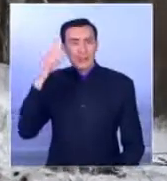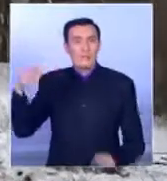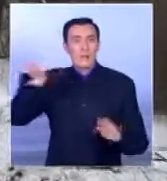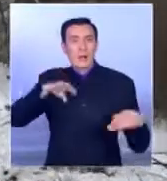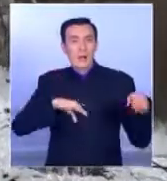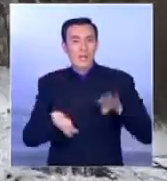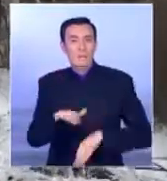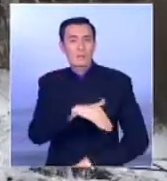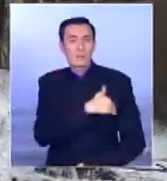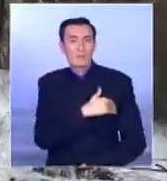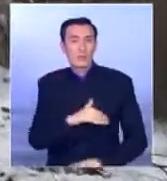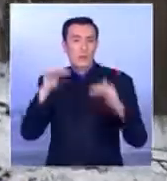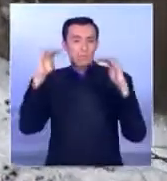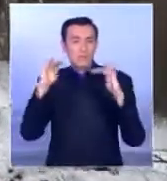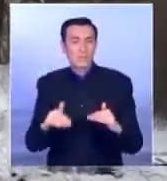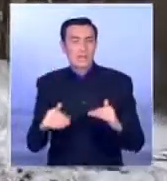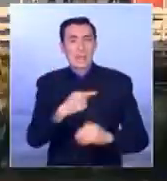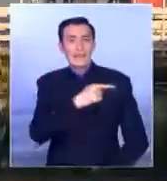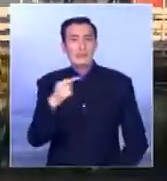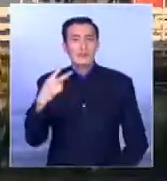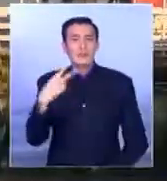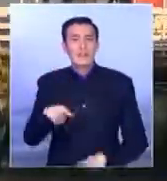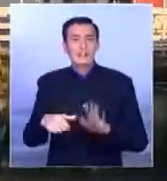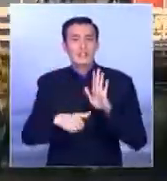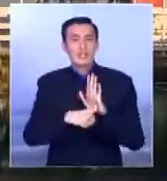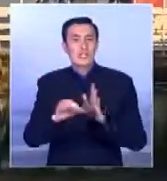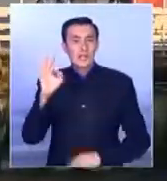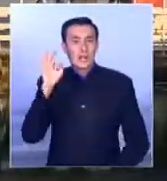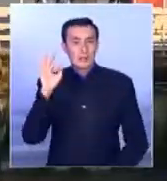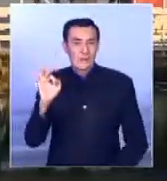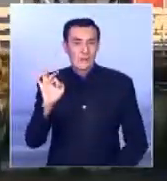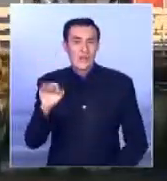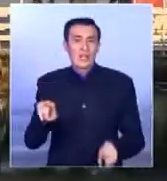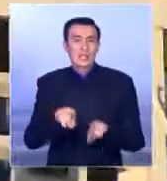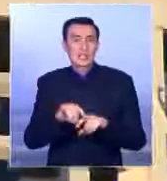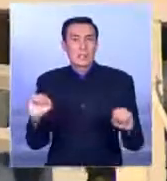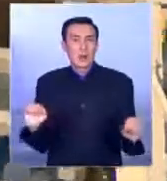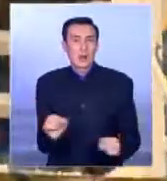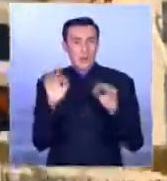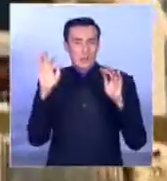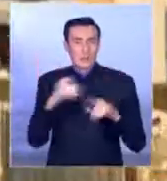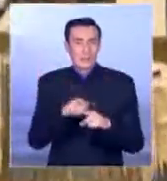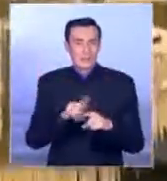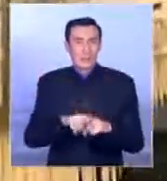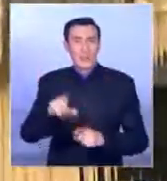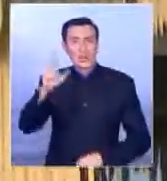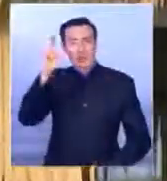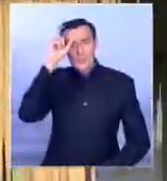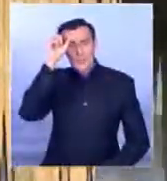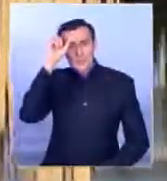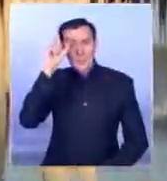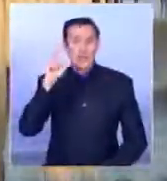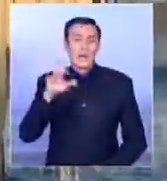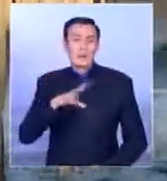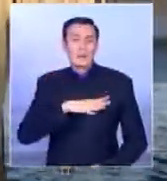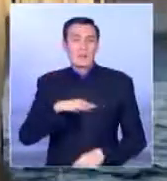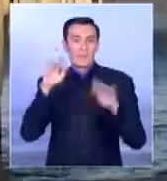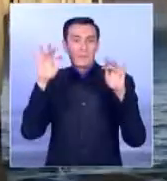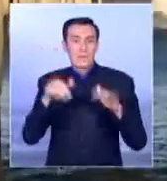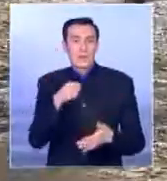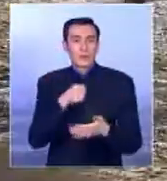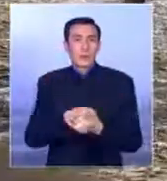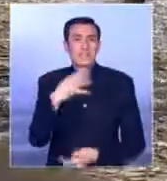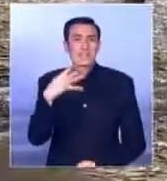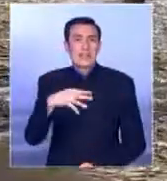горных районах температура воздуха опустилась до минус 26 градусов. Во власти снежных бурь оказалась и Турция. В Стамбуле выпало до